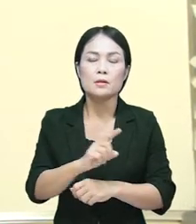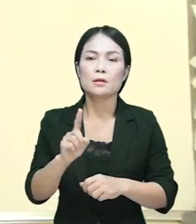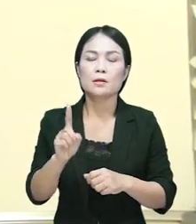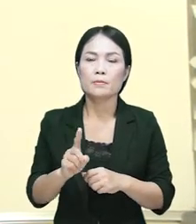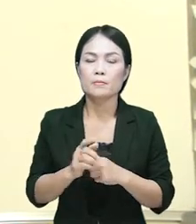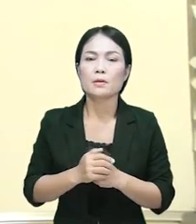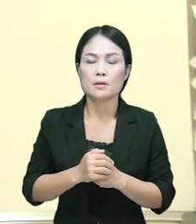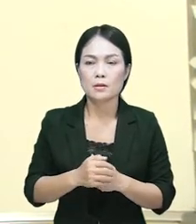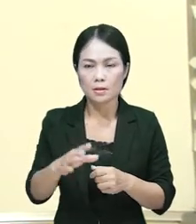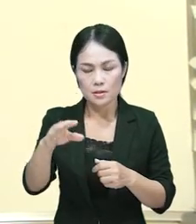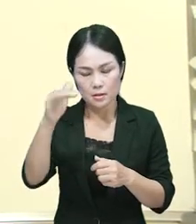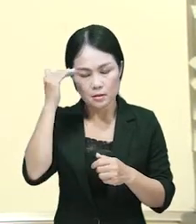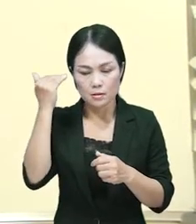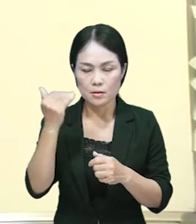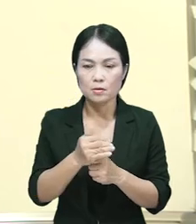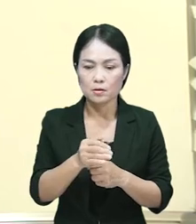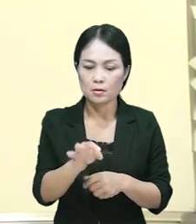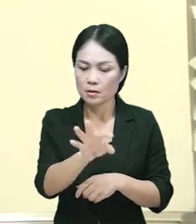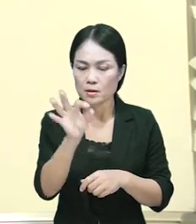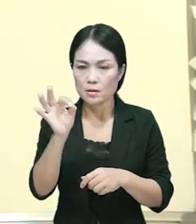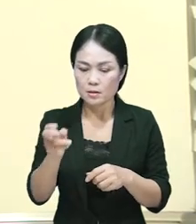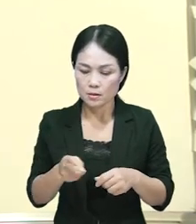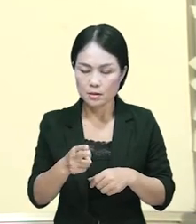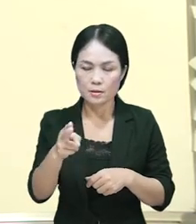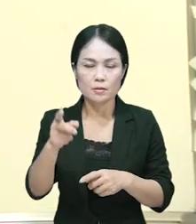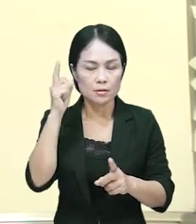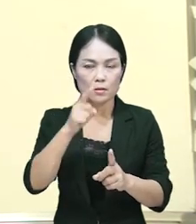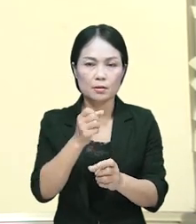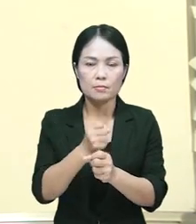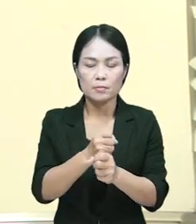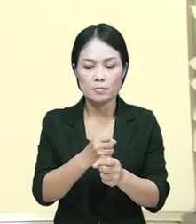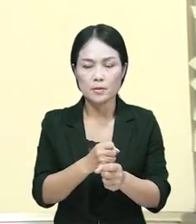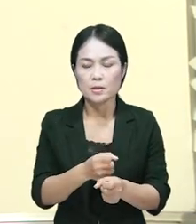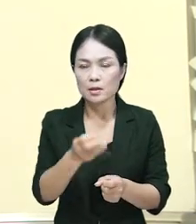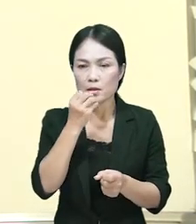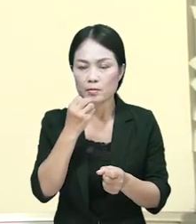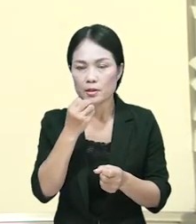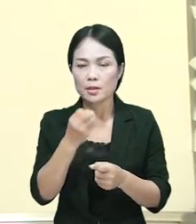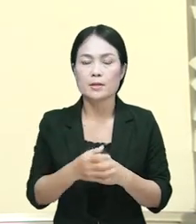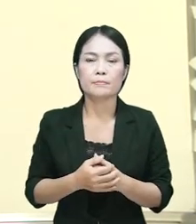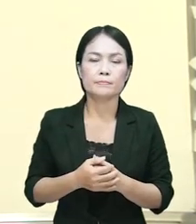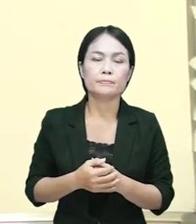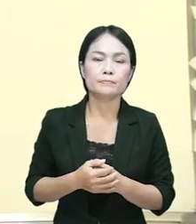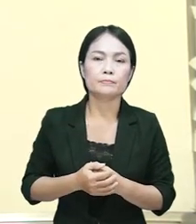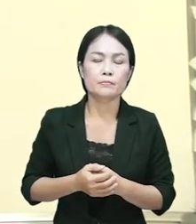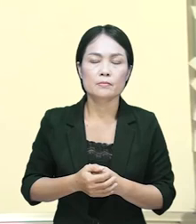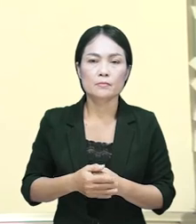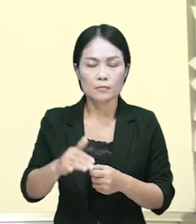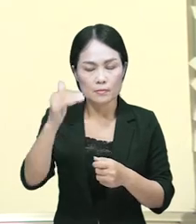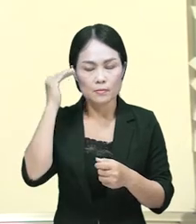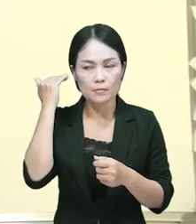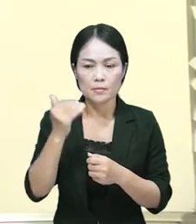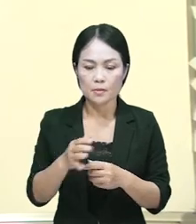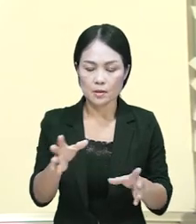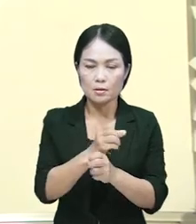យប្តីចេញទៅរកអន្ទង់ដើម្បីធ្វើជាអាហារប្តីរក